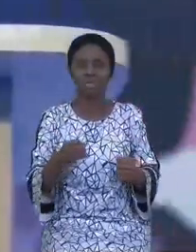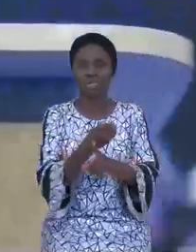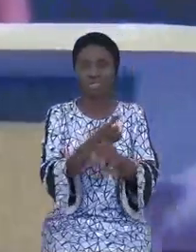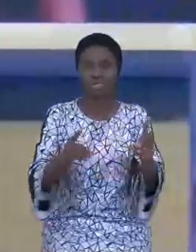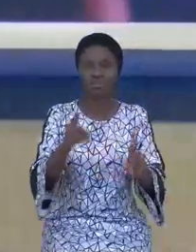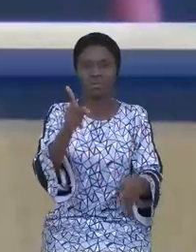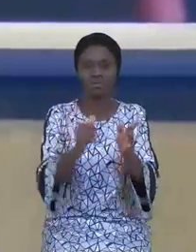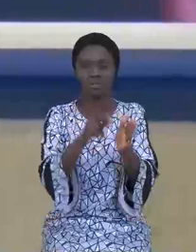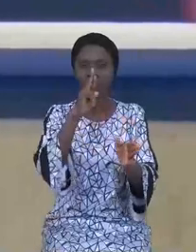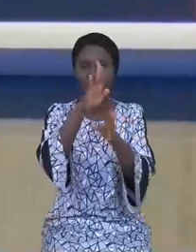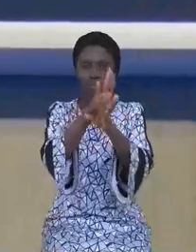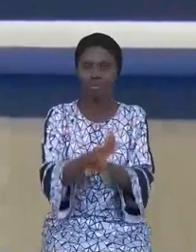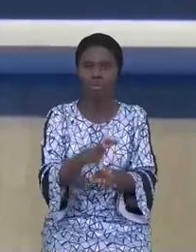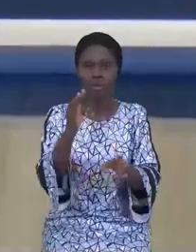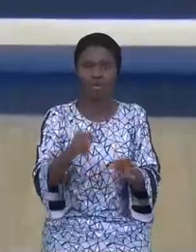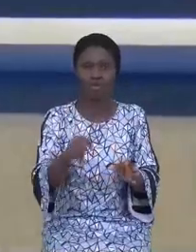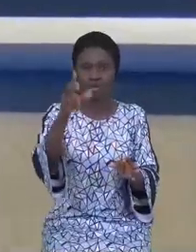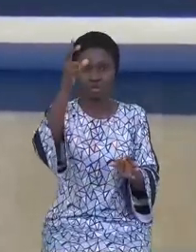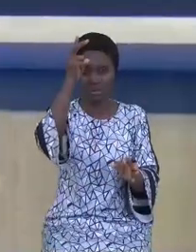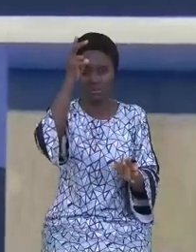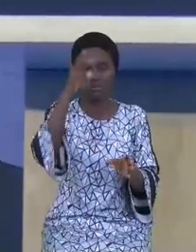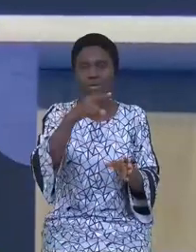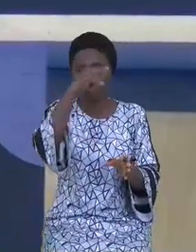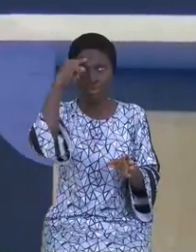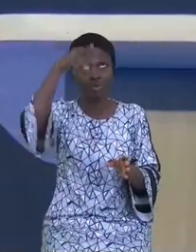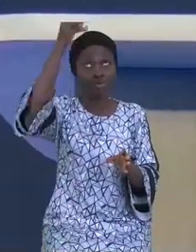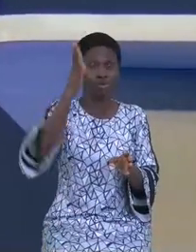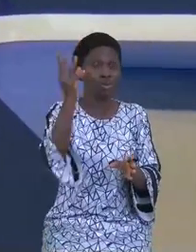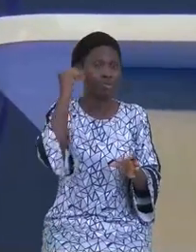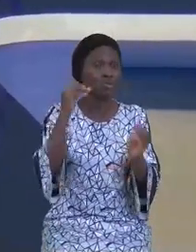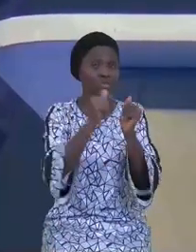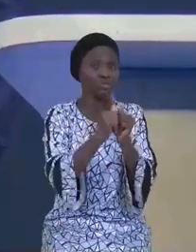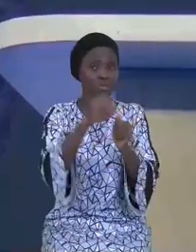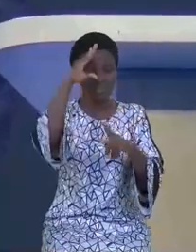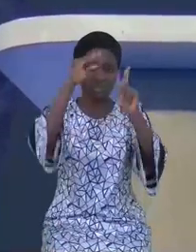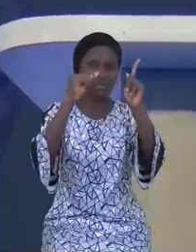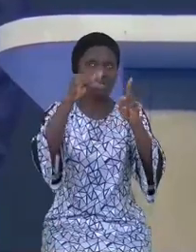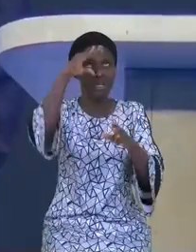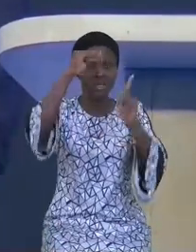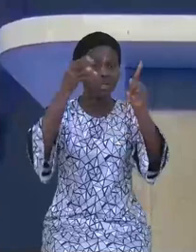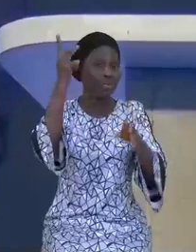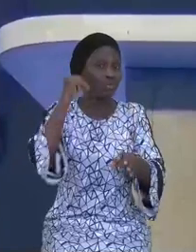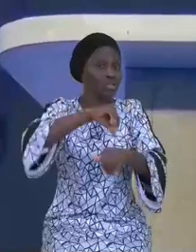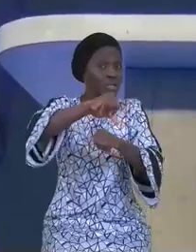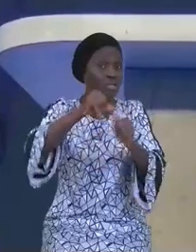lui. Il était loin du Saint-Esprit, alors il allait de lieu en lieu,